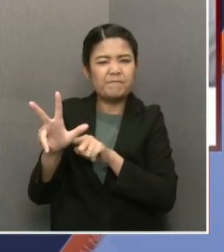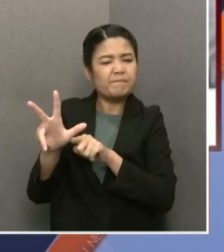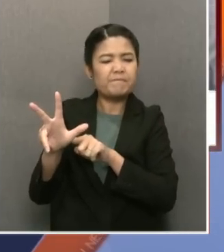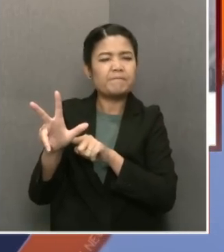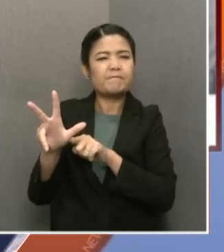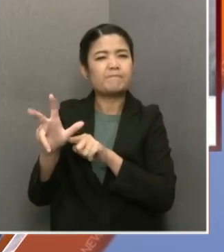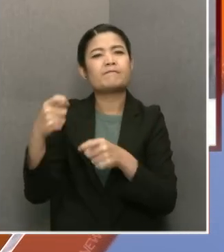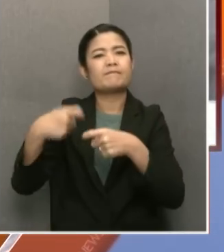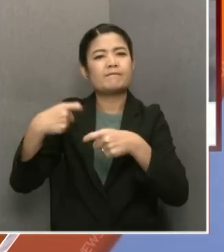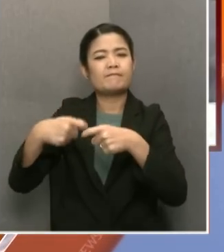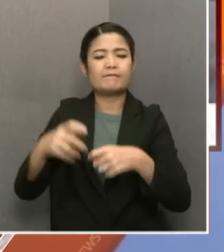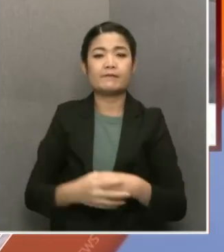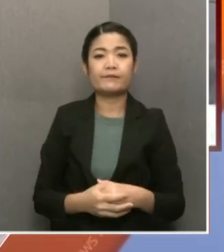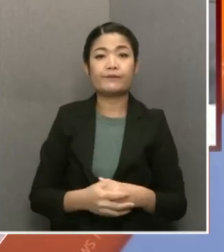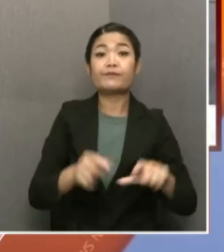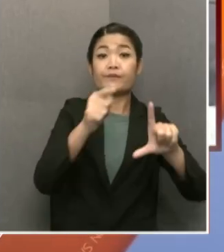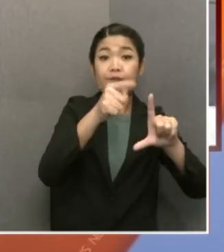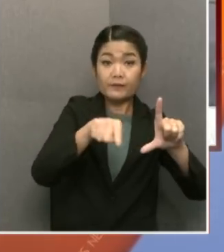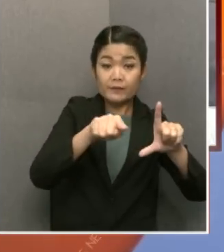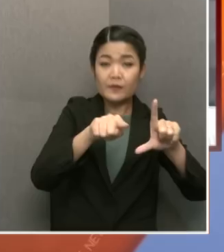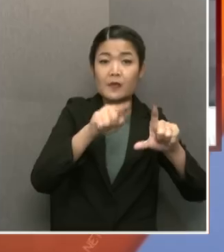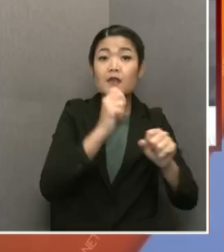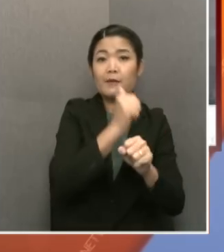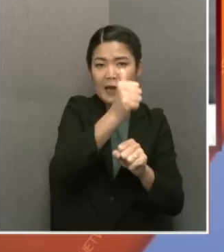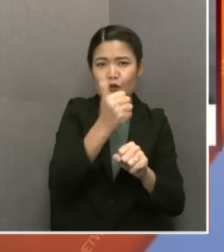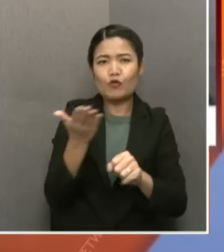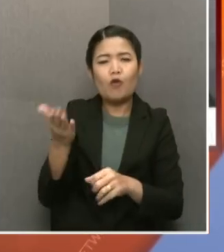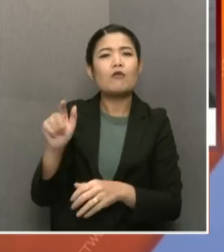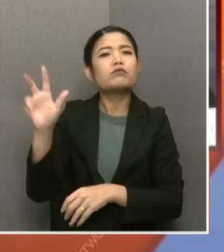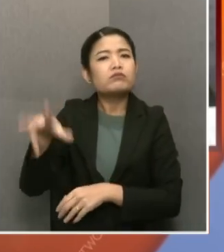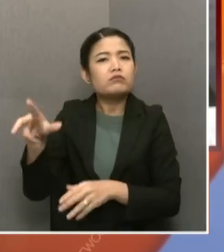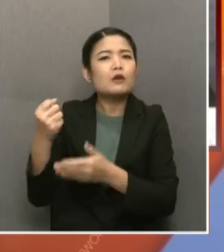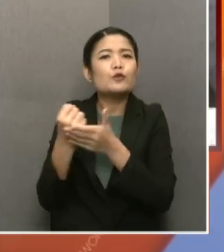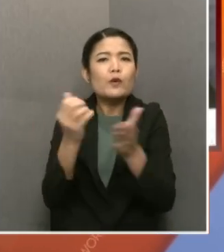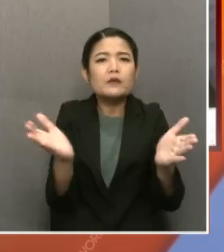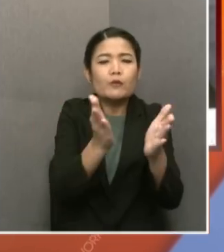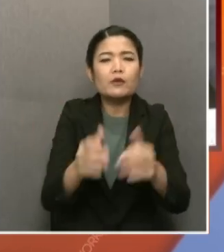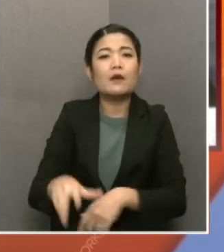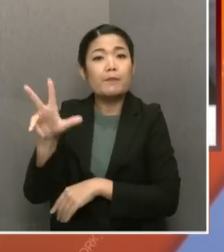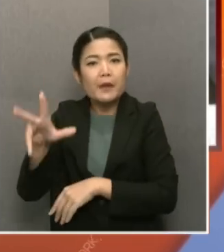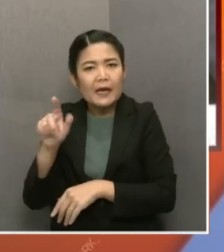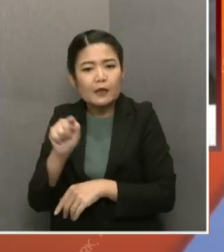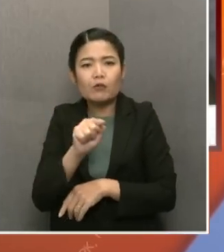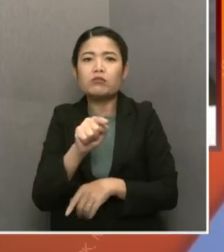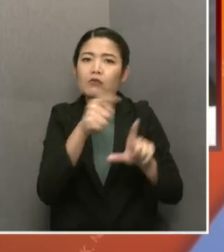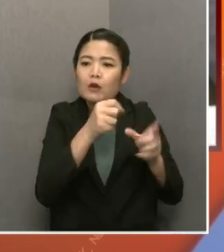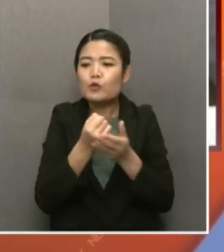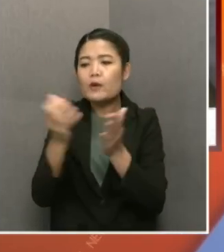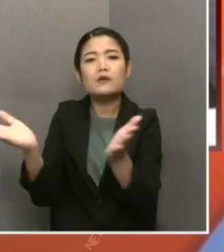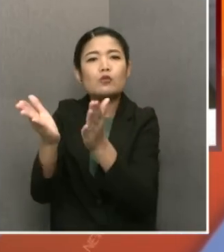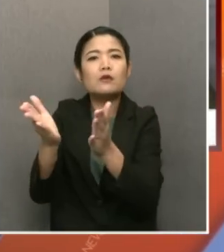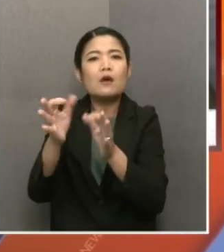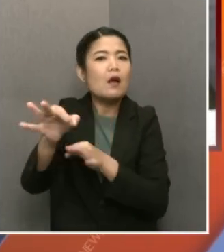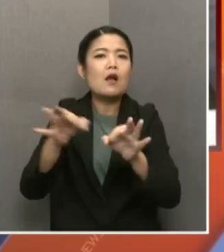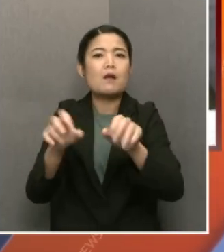นะเพราะฉะนั้นเนี่ยก้าวไกลจะอยู่ได้ก็ต้องอาศัยเพื่อไทยนะเพื่อไทยจะอยู่ได้ก็ต้องอาศัยก้าวไกลนะแต่ในขณะที่